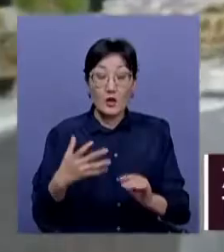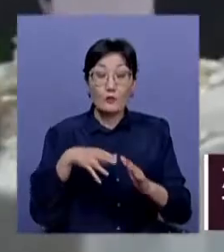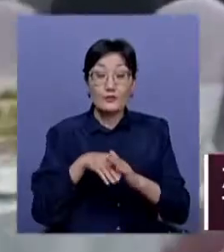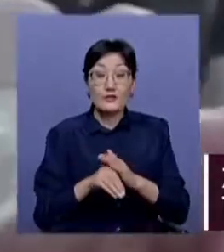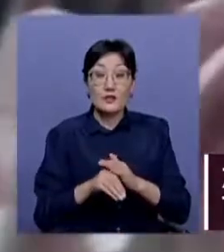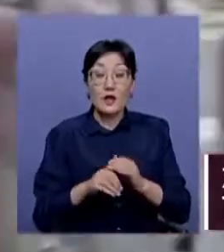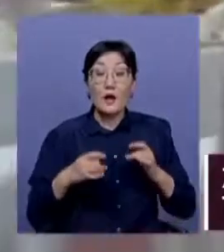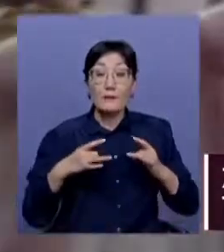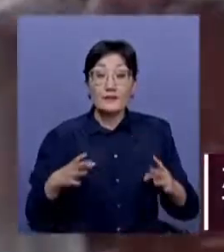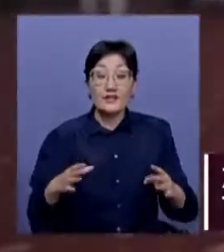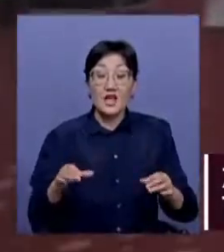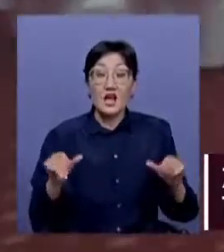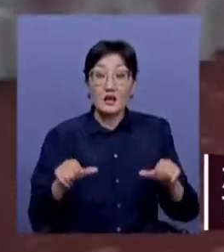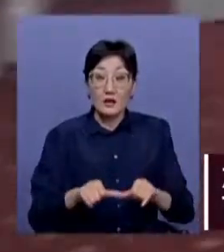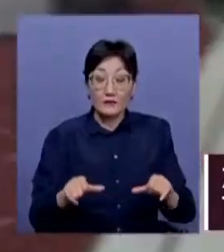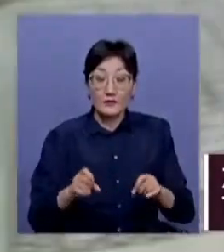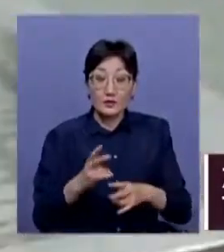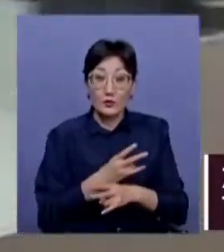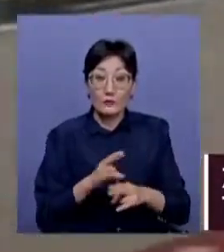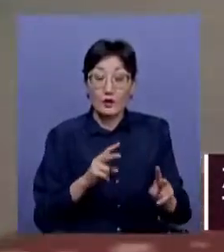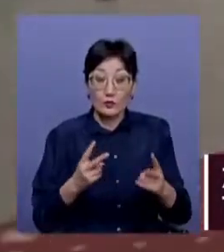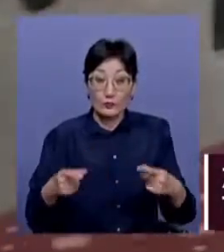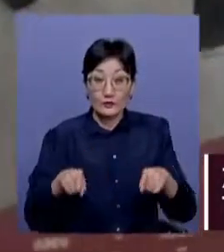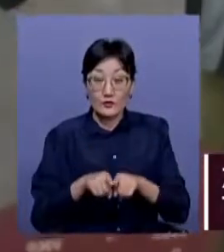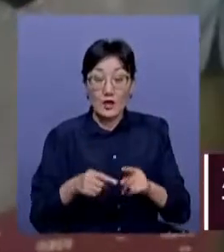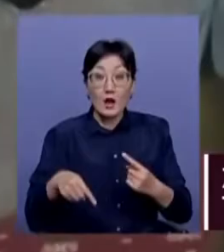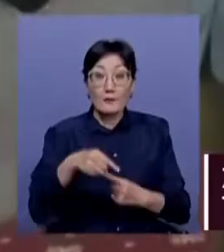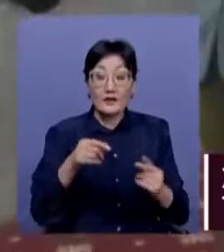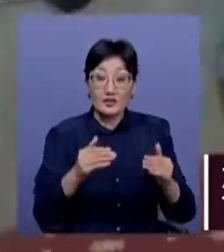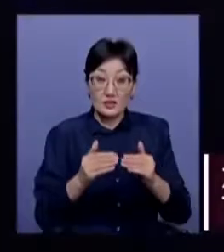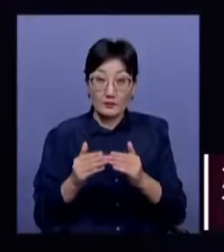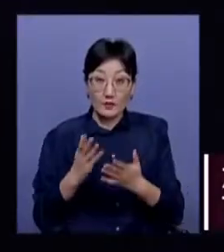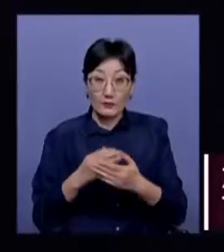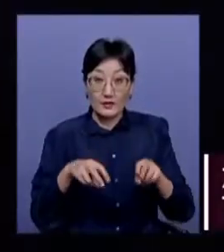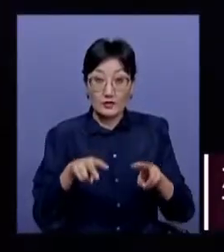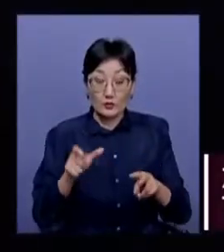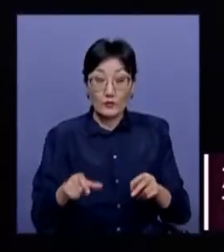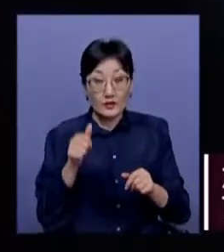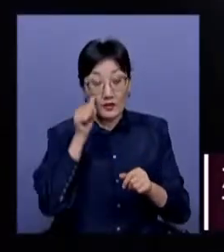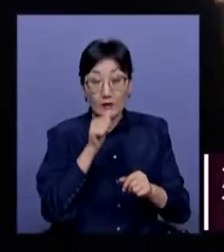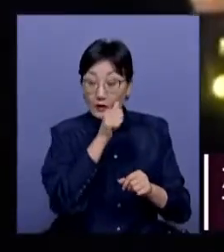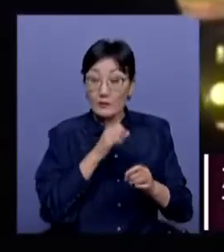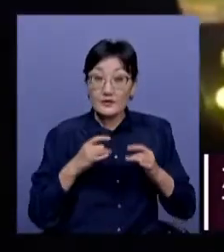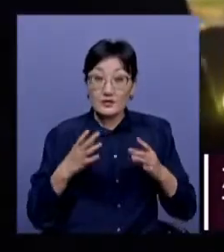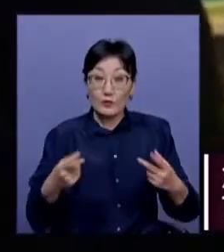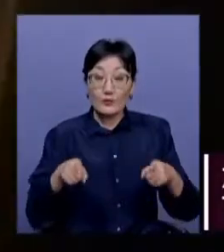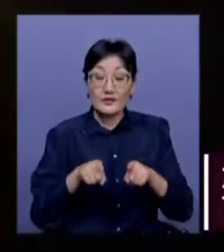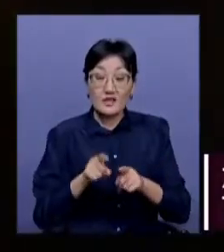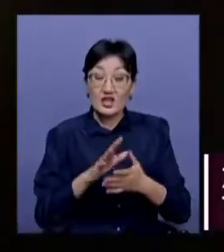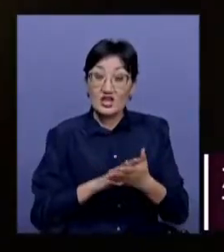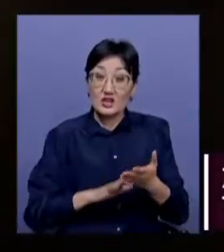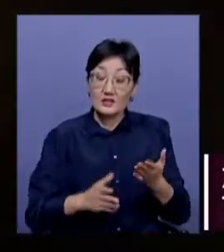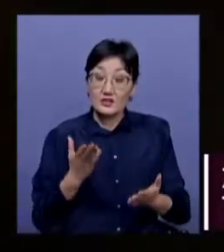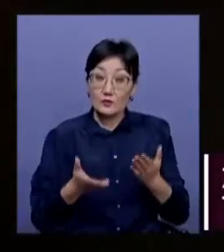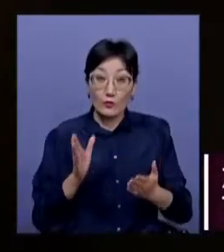ішінде мейрамхана, кафелер мен түнгі клубтар сияқты кәсіптік нысандар бар. Мамандар жасырын тойларды жасау дәл осылай жалғаса